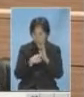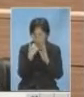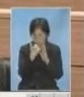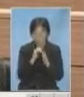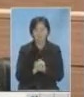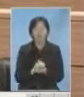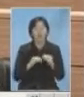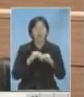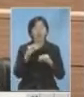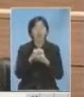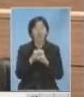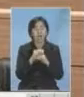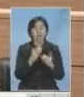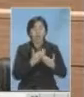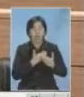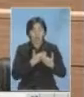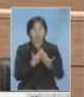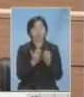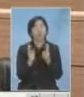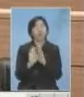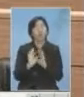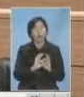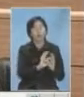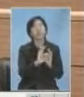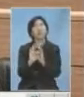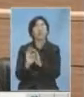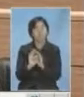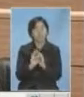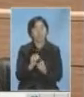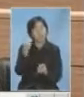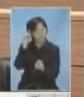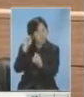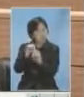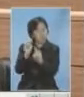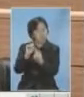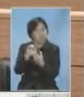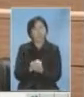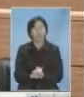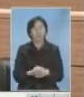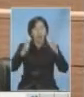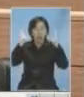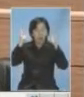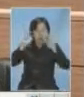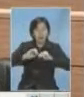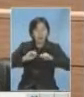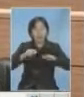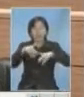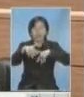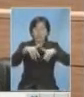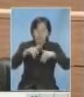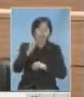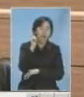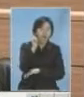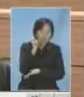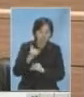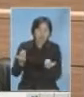นั่นก็คือโครงการสายใยรักแห่งครอบครัวซึ่งโครงการนี้เนี่ยมีวัตถุประสงค์หลักก็เป็นการรณรงค์ให้แม่นั้น